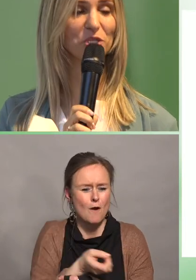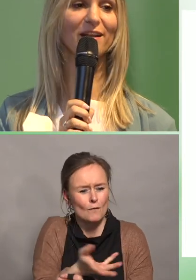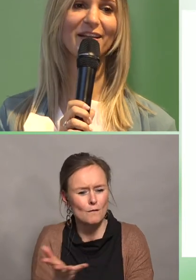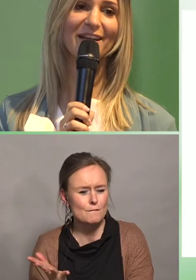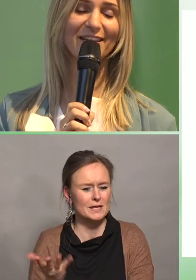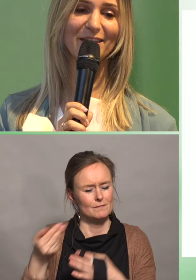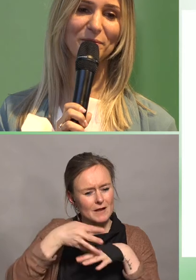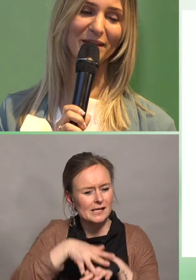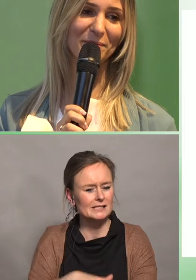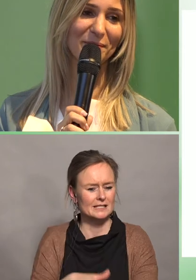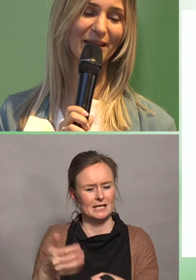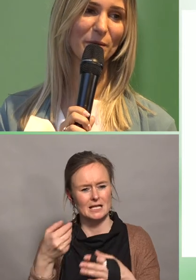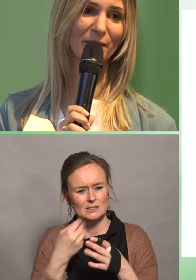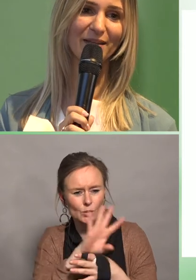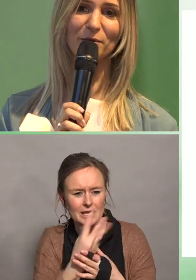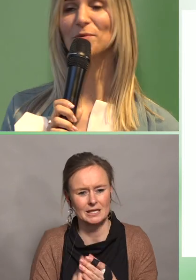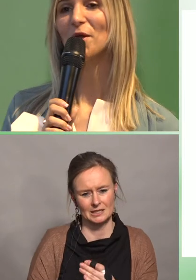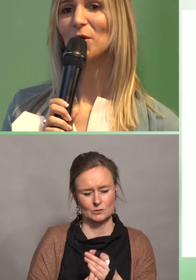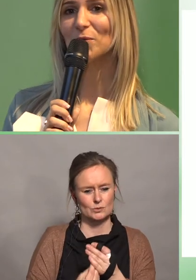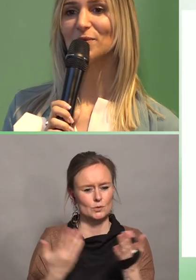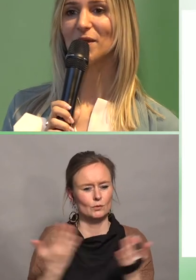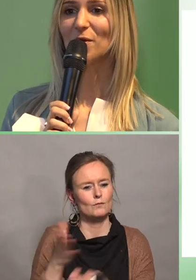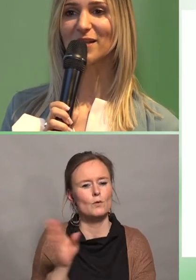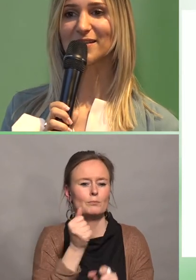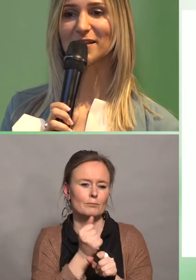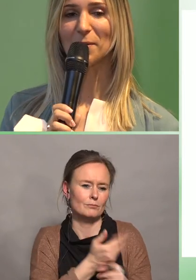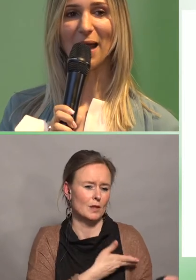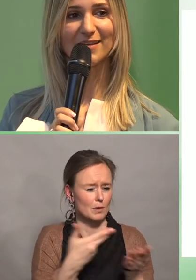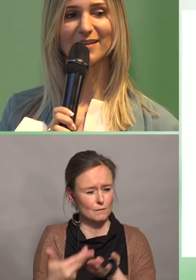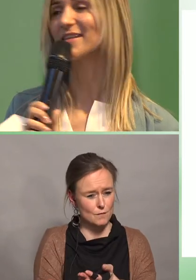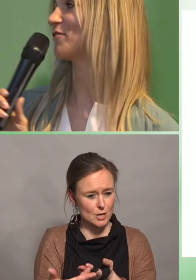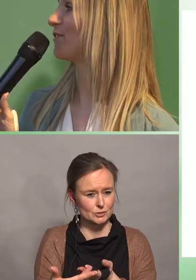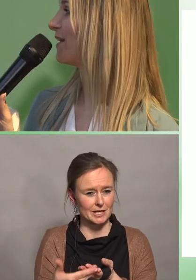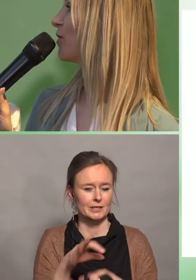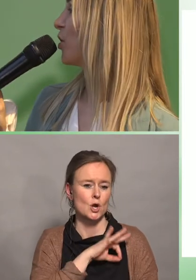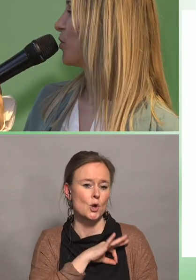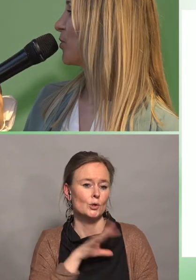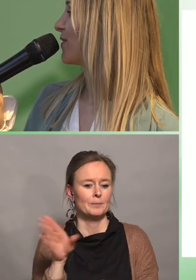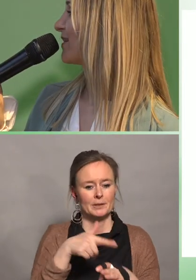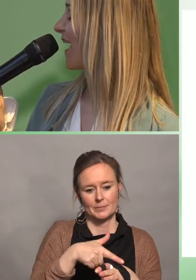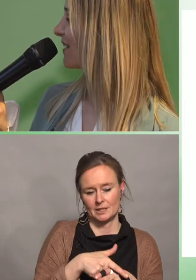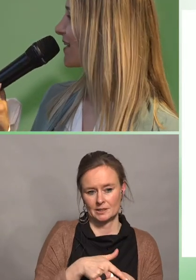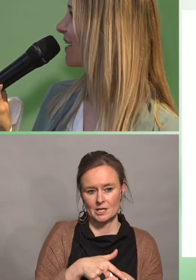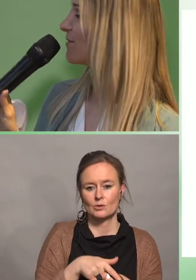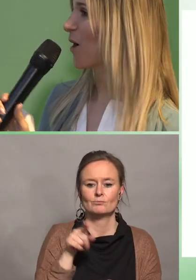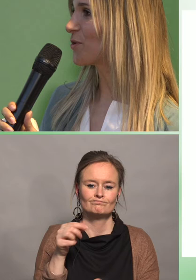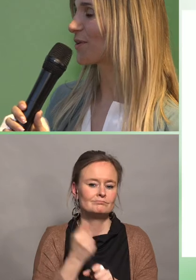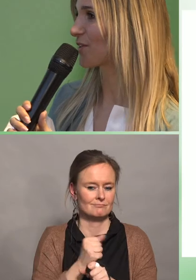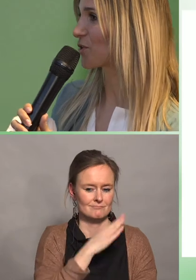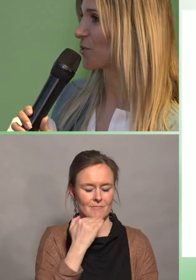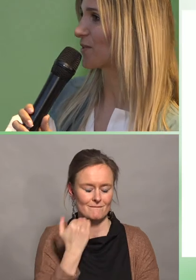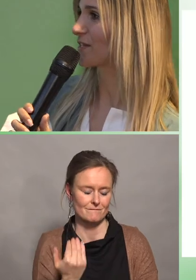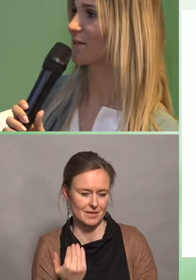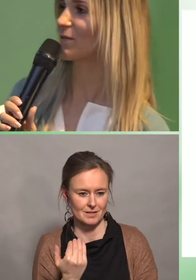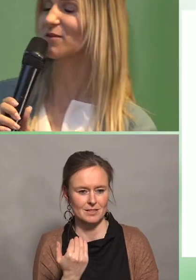auch vorstellen, die Kollegen und Kolleginnen mit Behinderung, und ja, auch das macht sehr viel. Und eine Sache, die war auch noch